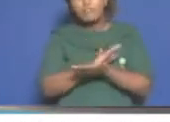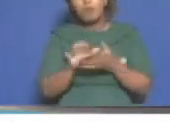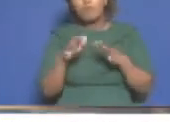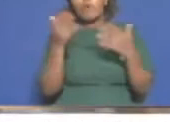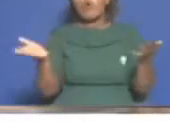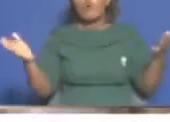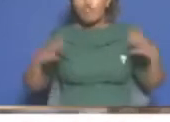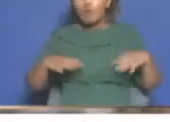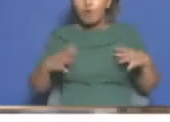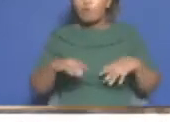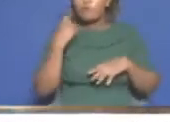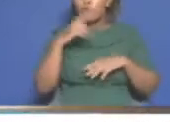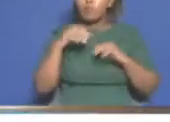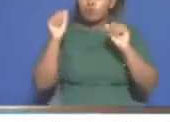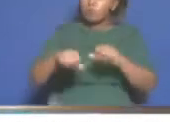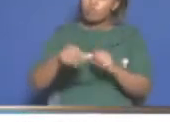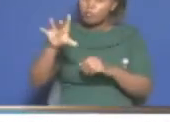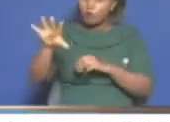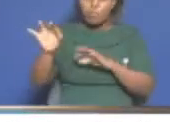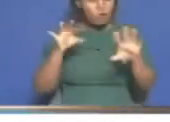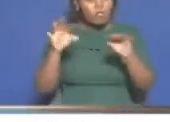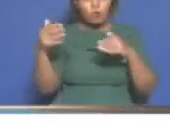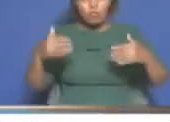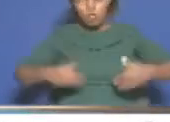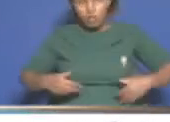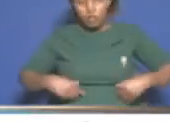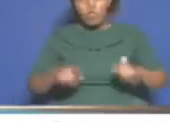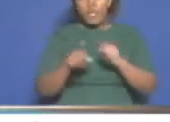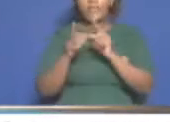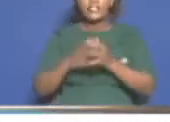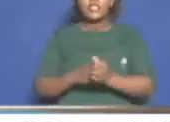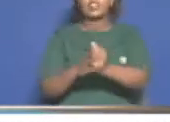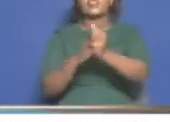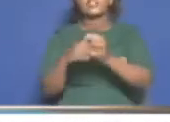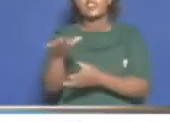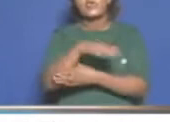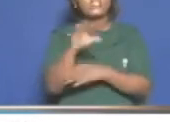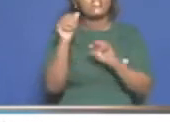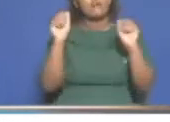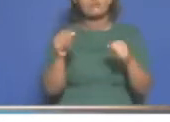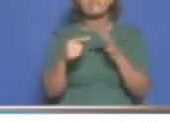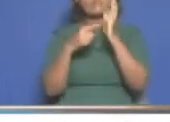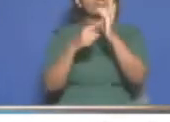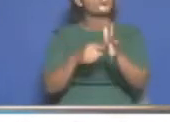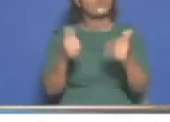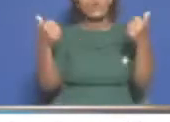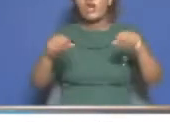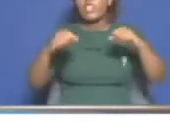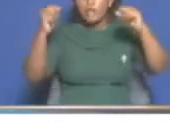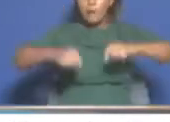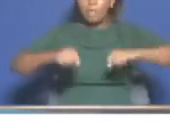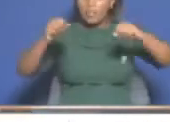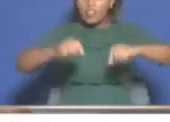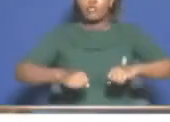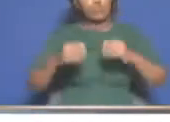wanaweza kuspot vijana na wawapatie mahali ambapo wanaweza kuexploit whatever potential wako nayo,